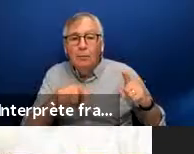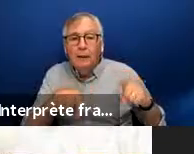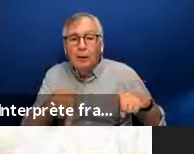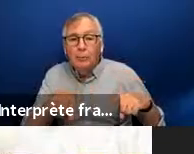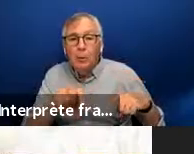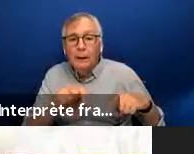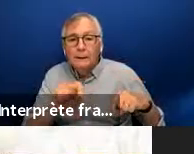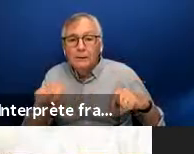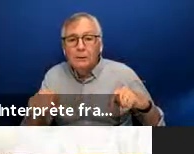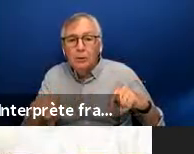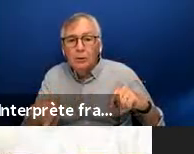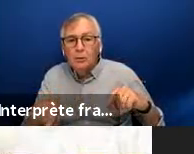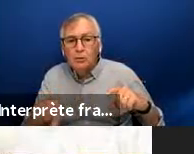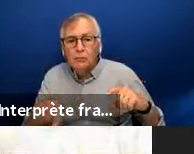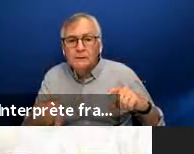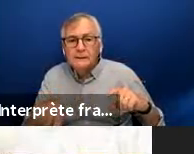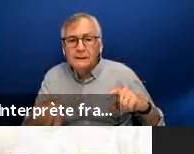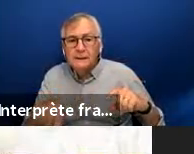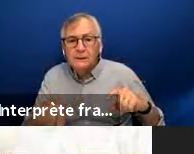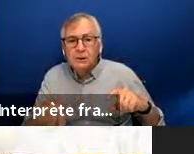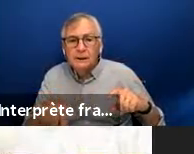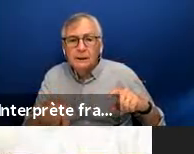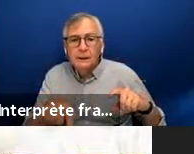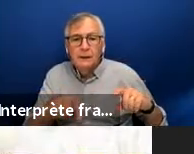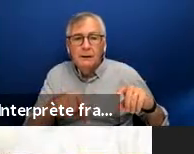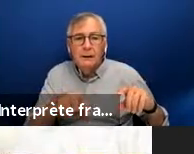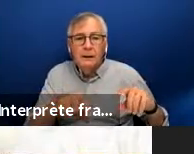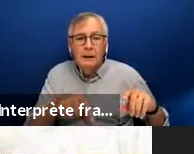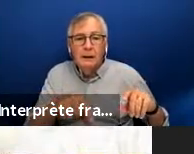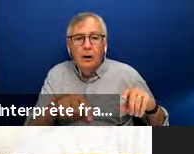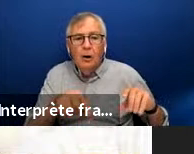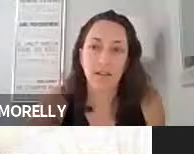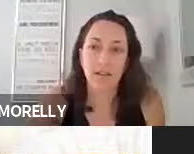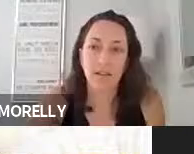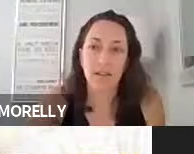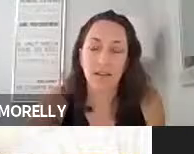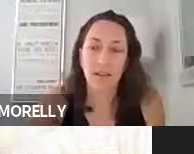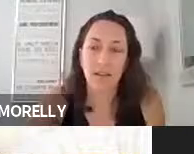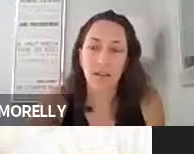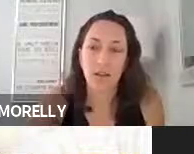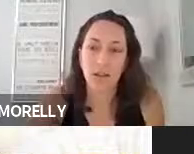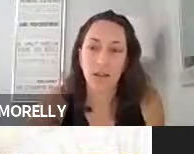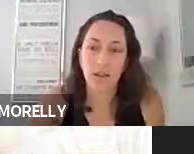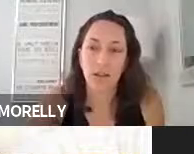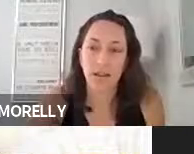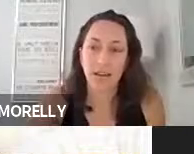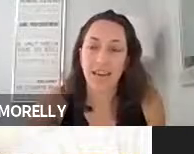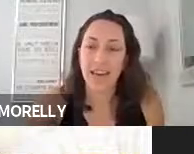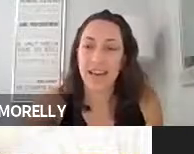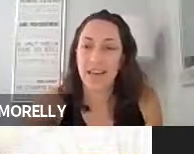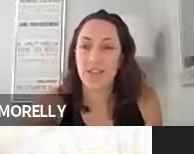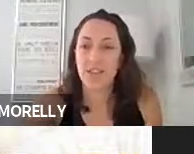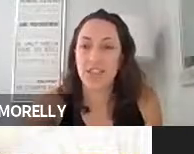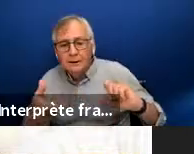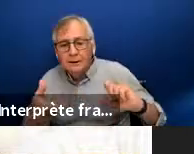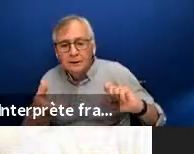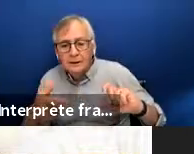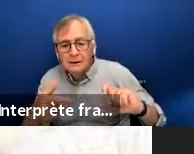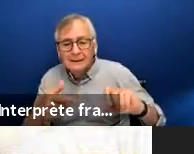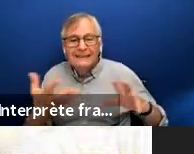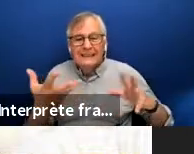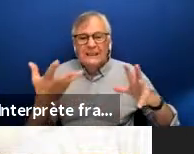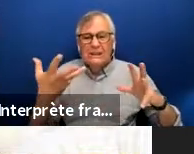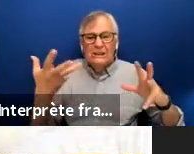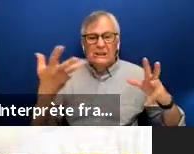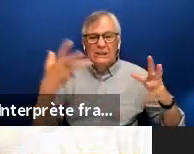Dans le PowerPoint que je vous ai donné, okay. Est-ce que vous avez accès au PowerPoint? J'ai